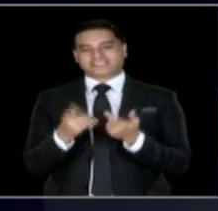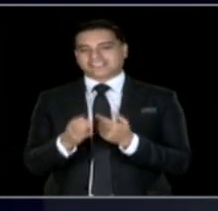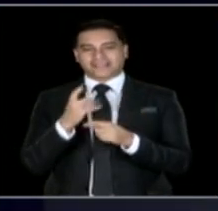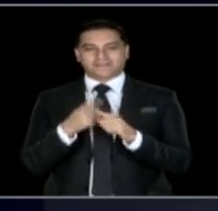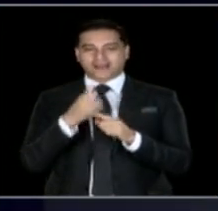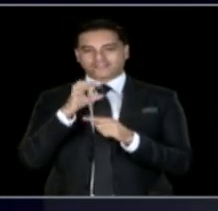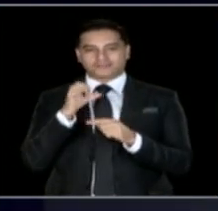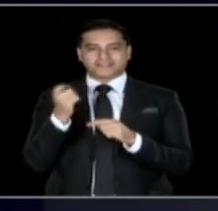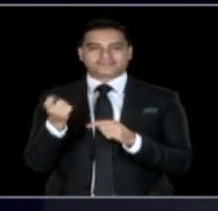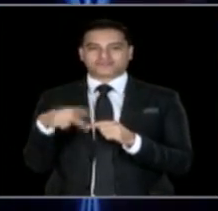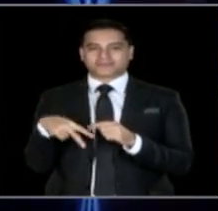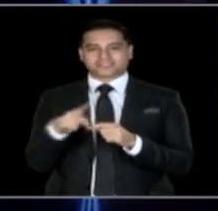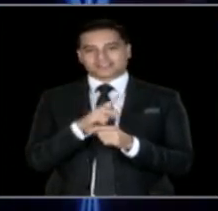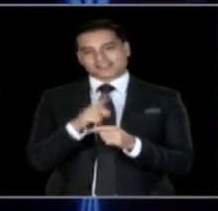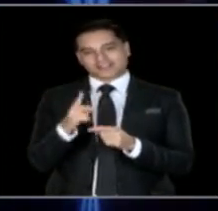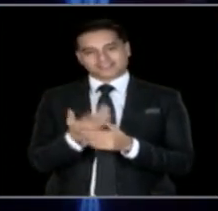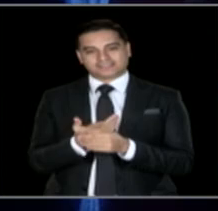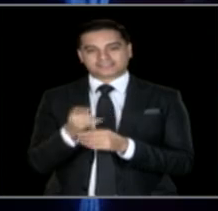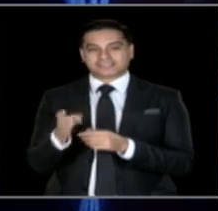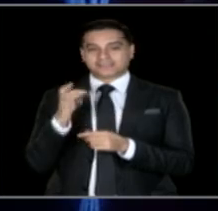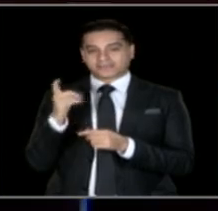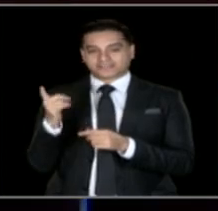سنة 1985. في إجابة؟